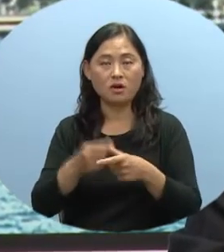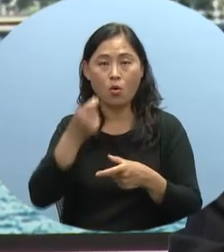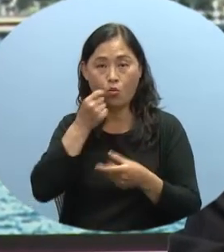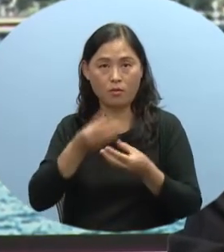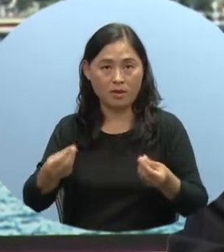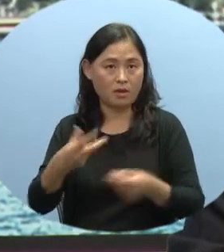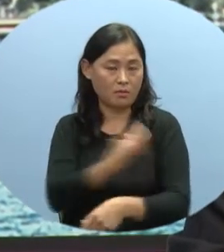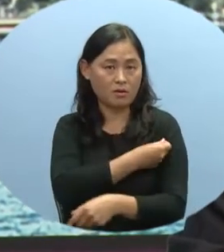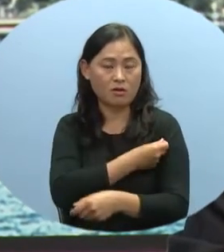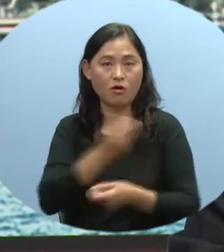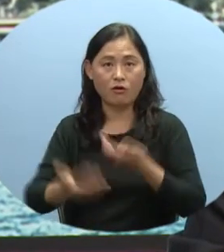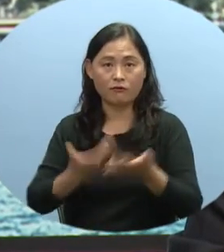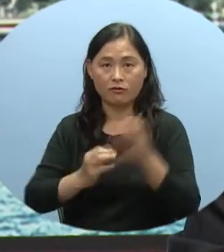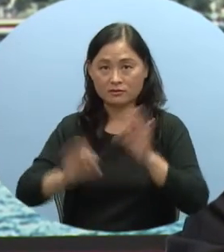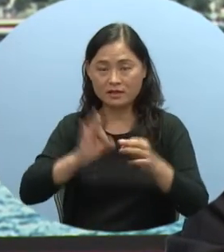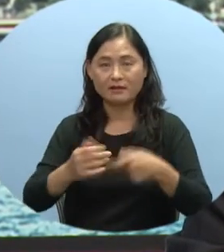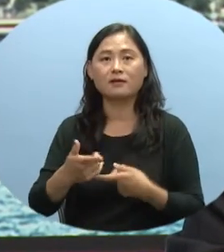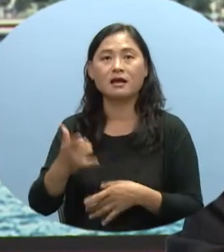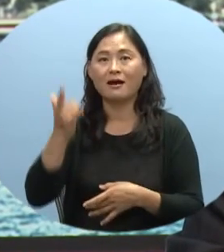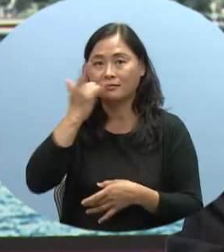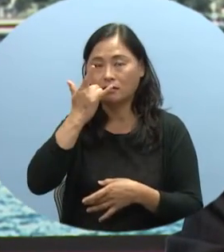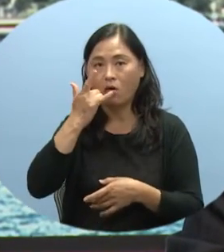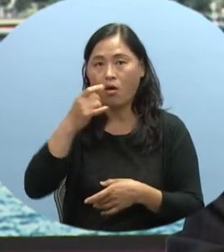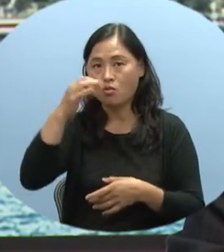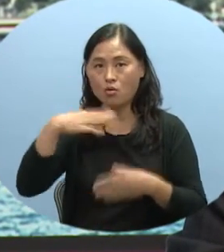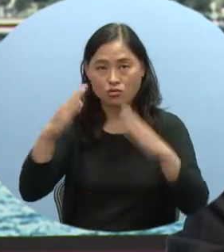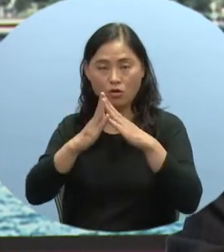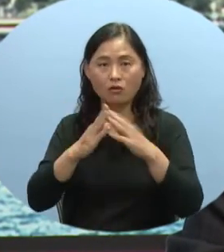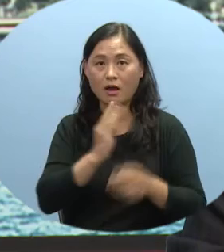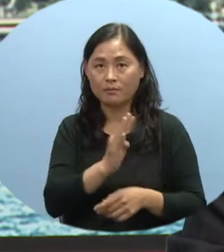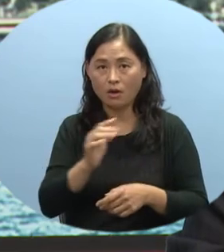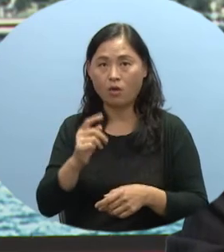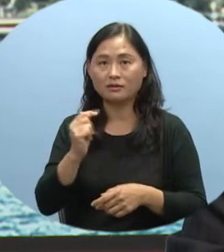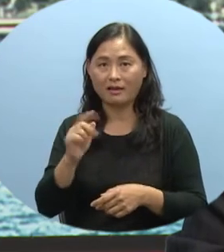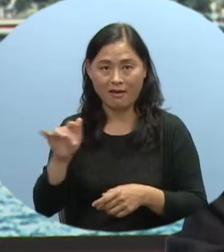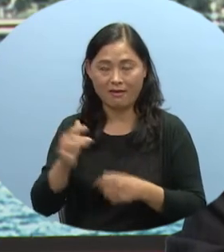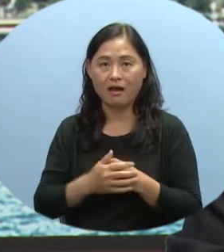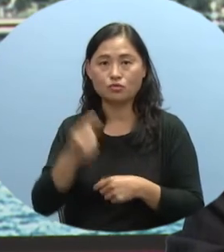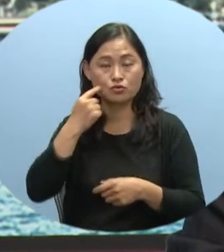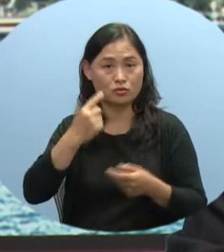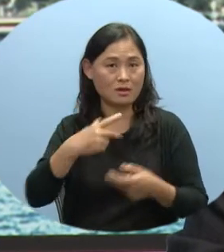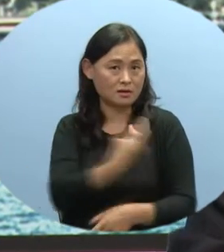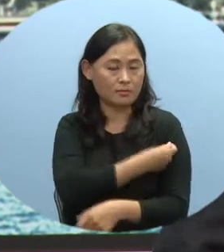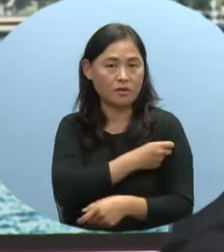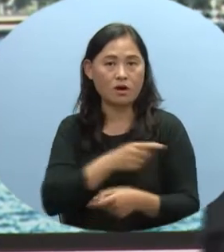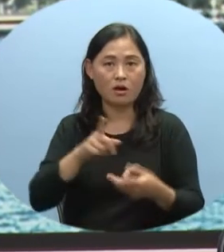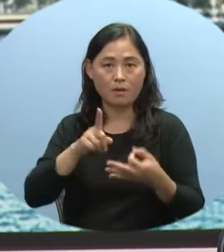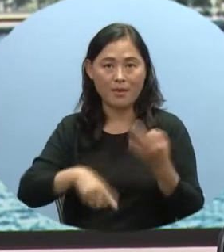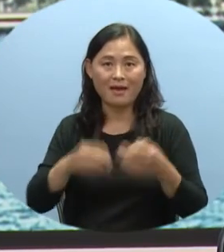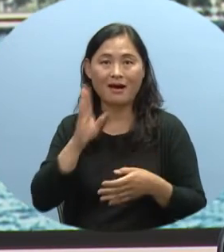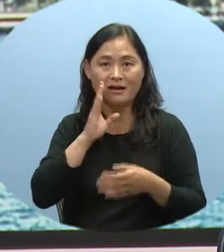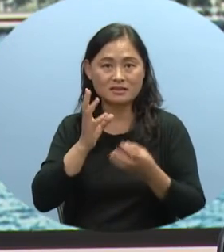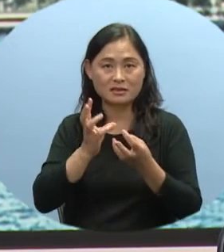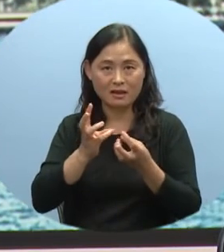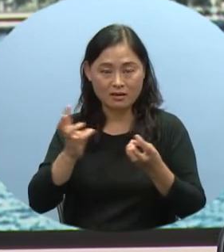啦，復星醫藥德國藥廠嘅 BioNTech 嘅核酸疫苗啦，同埋咧係阿斯利康牛津大